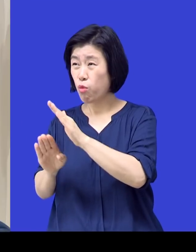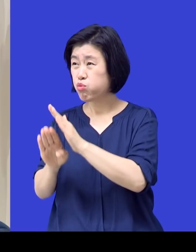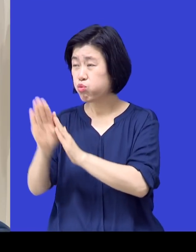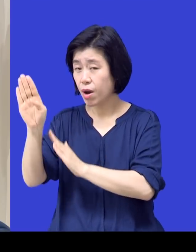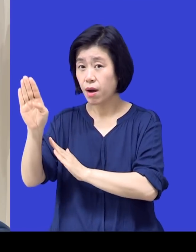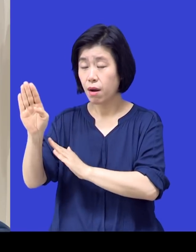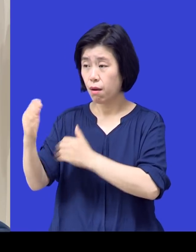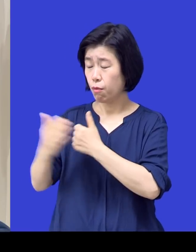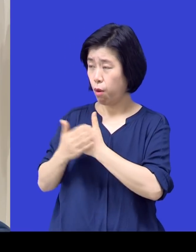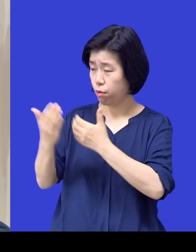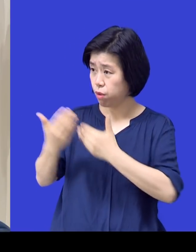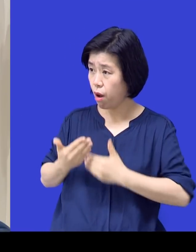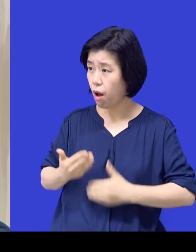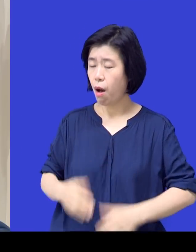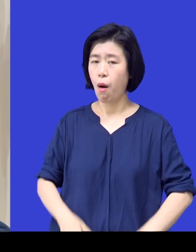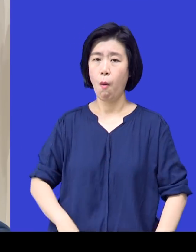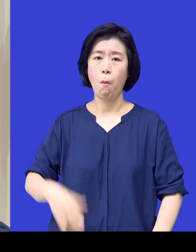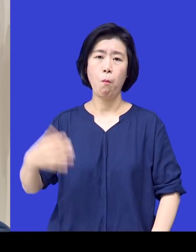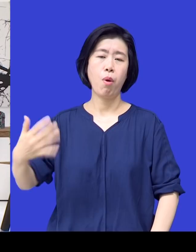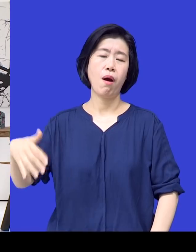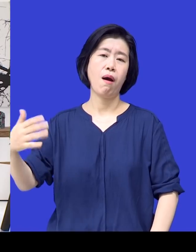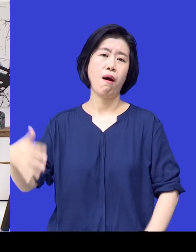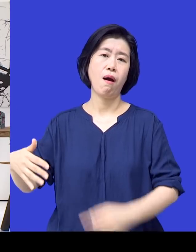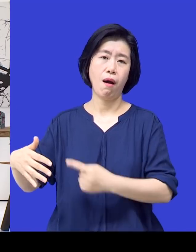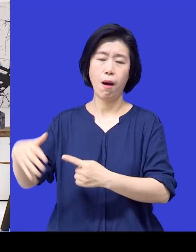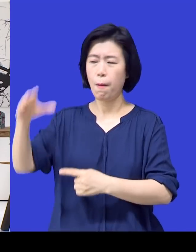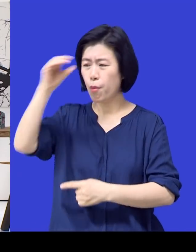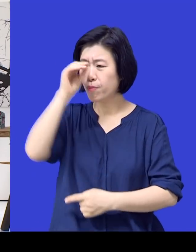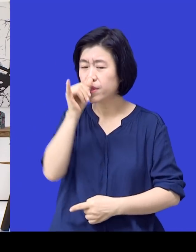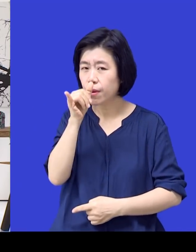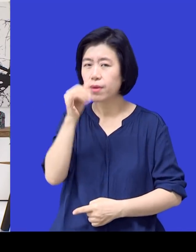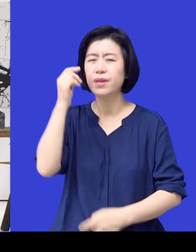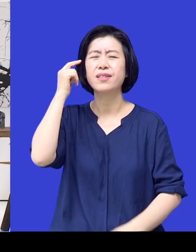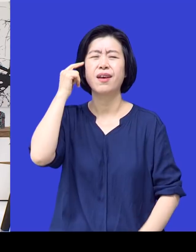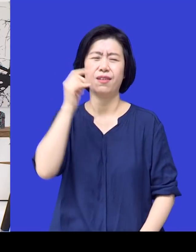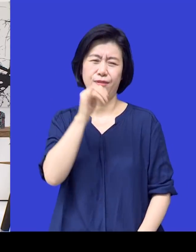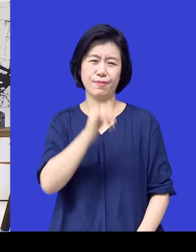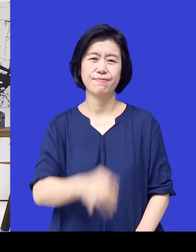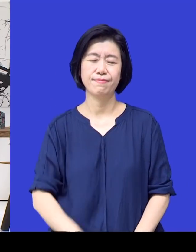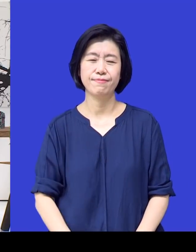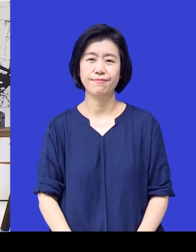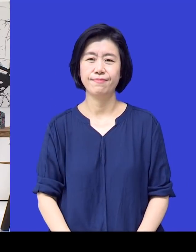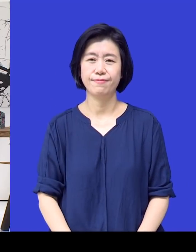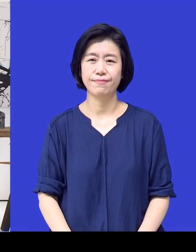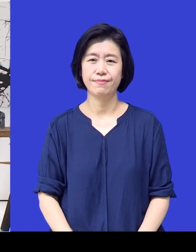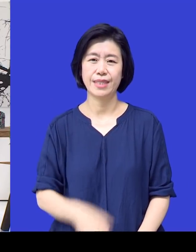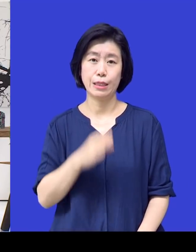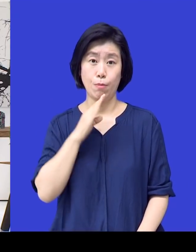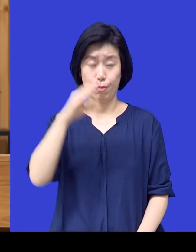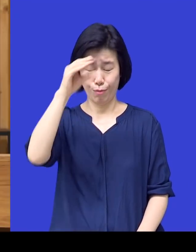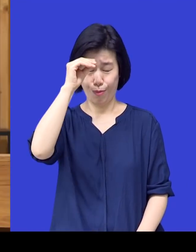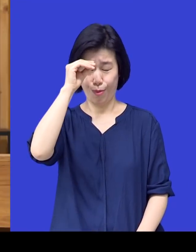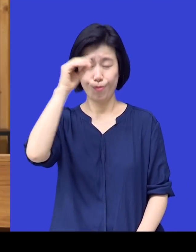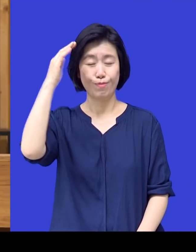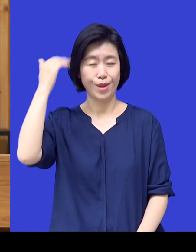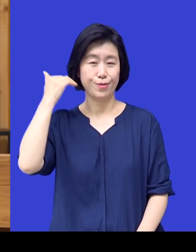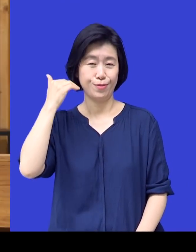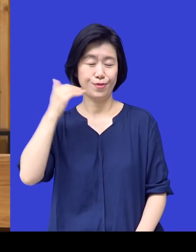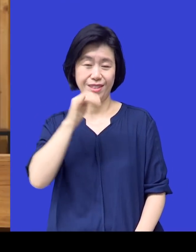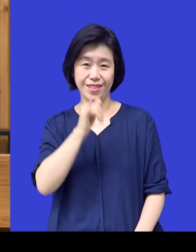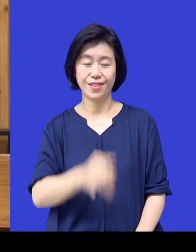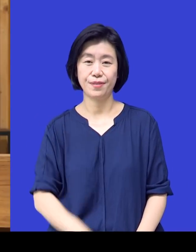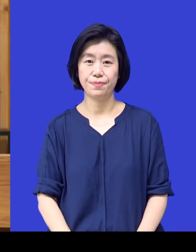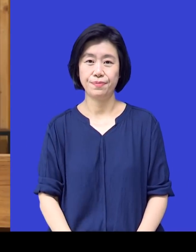굉장히 컴패션 그러네요. 안에서는 큰 신앙 고백이 그러네. 되고 있어요. 네. 와, 완전 롤모델이네요. 그렇죠. 그렇죠. 네. 이제 꿈이 된